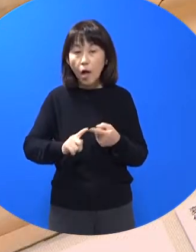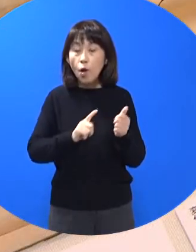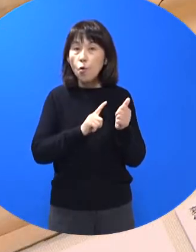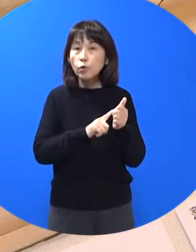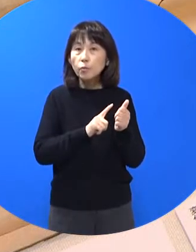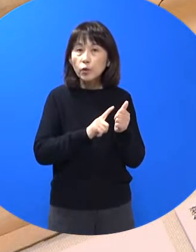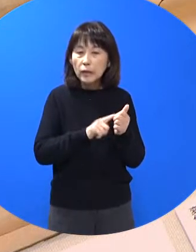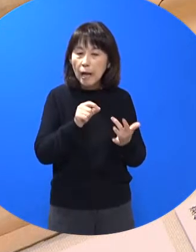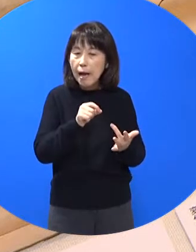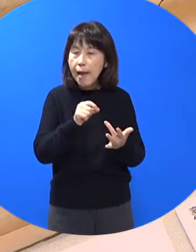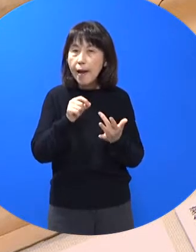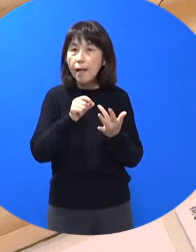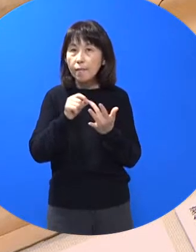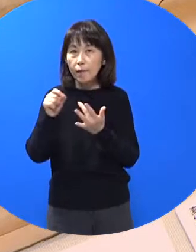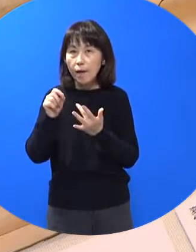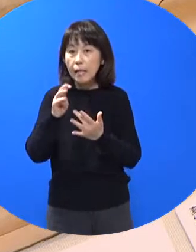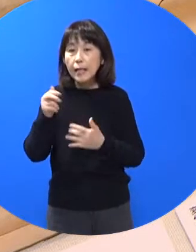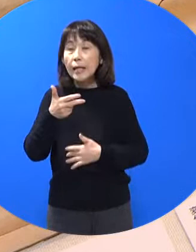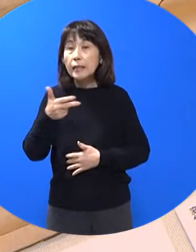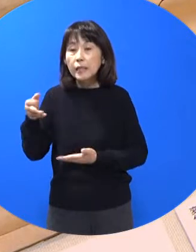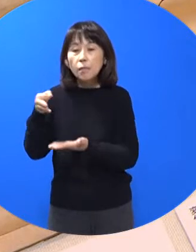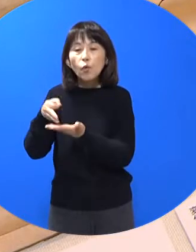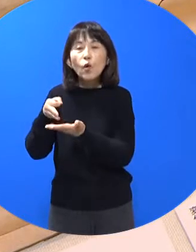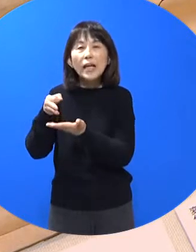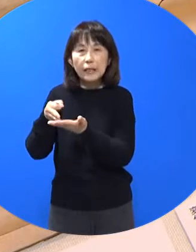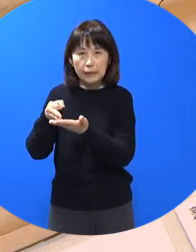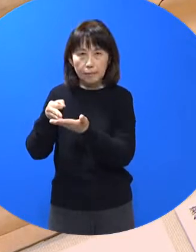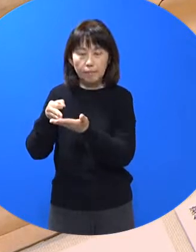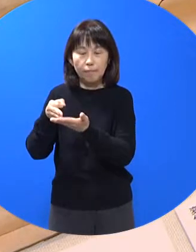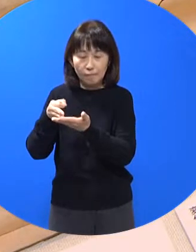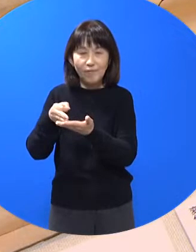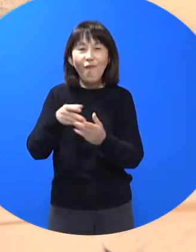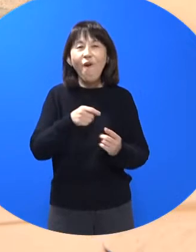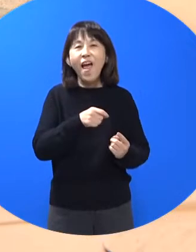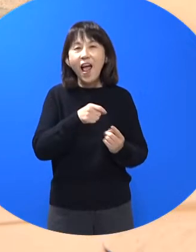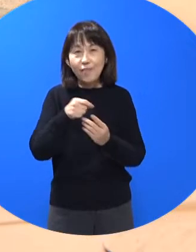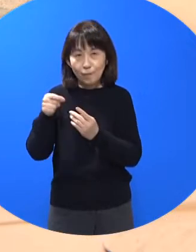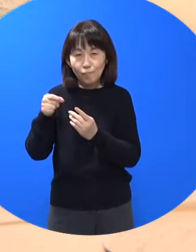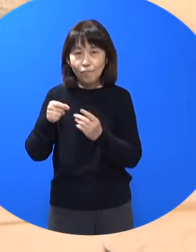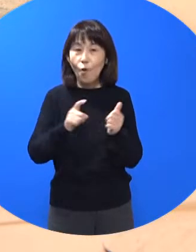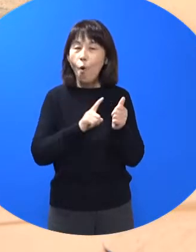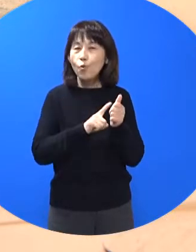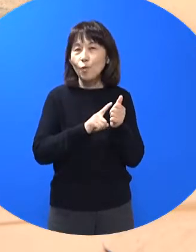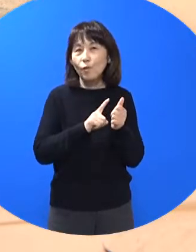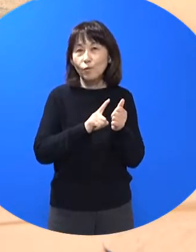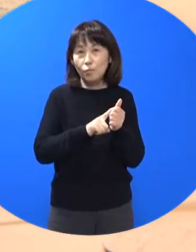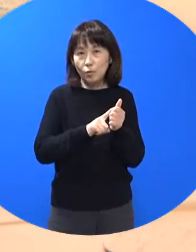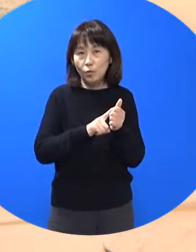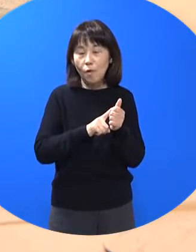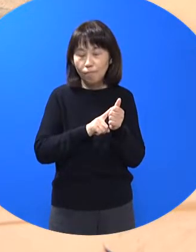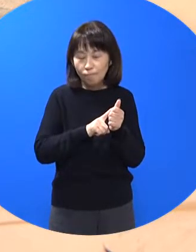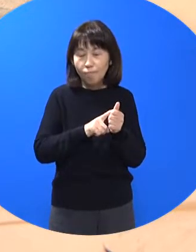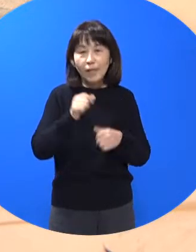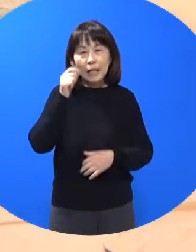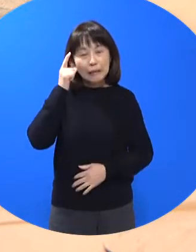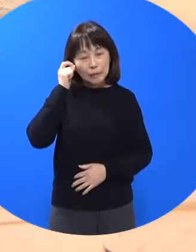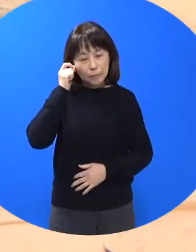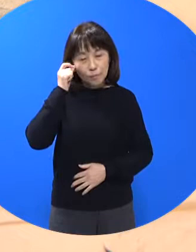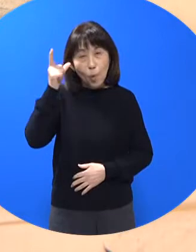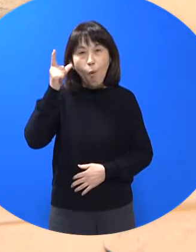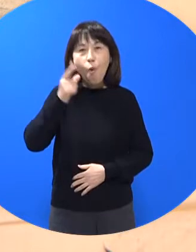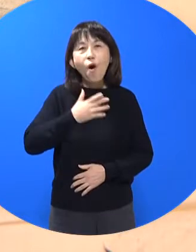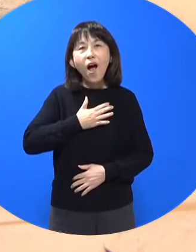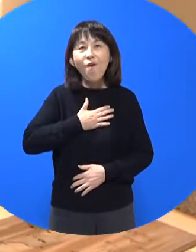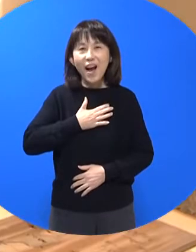が選んだ源氏物語の一節。名場面を抜き出していることから、義宗の教養の高さを伺えます